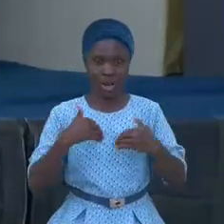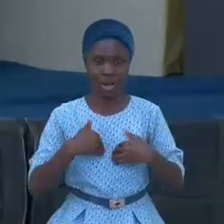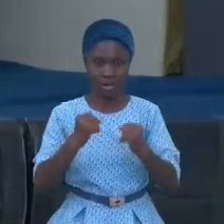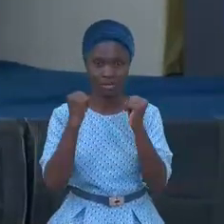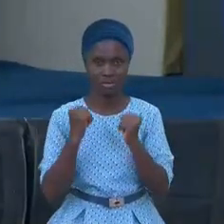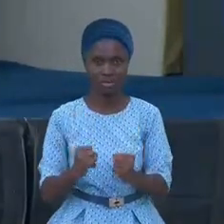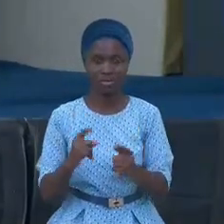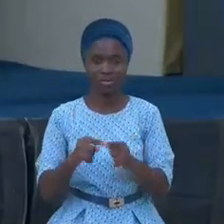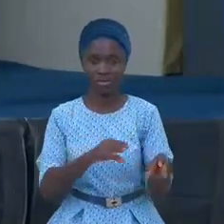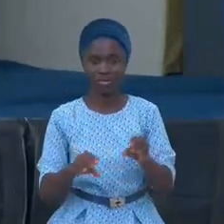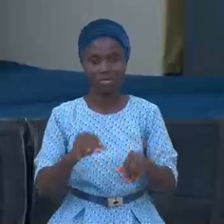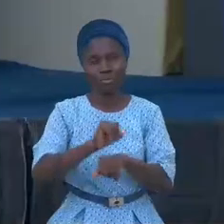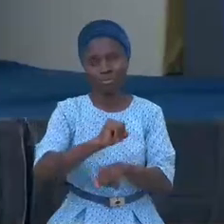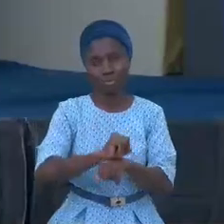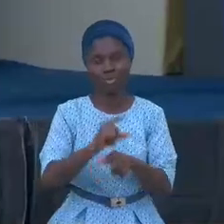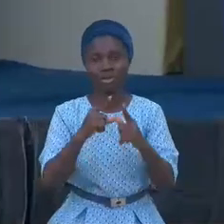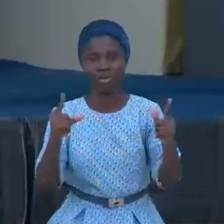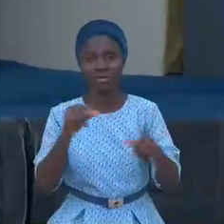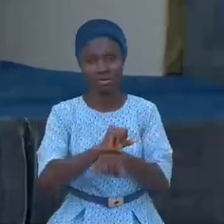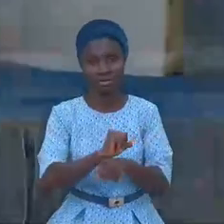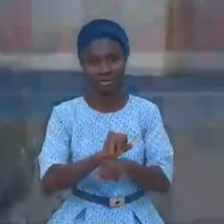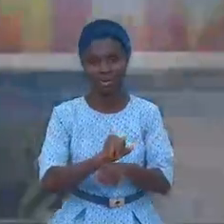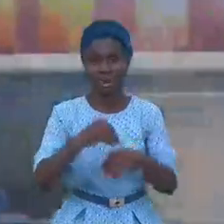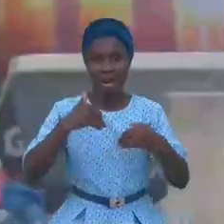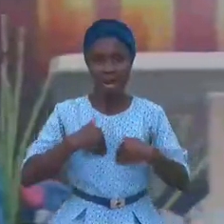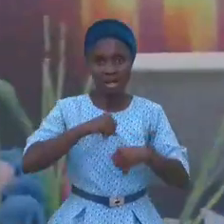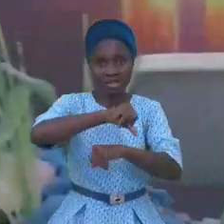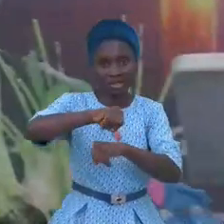exploits. Il a l'onction et